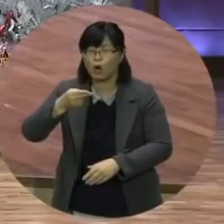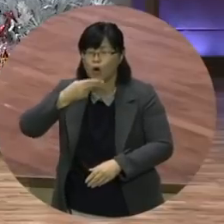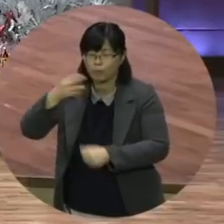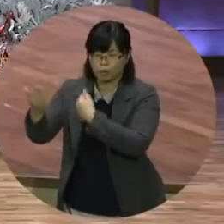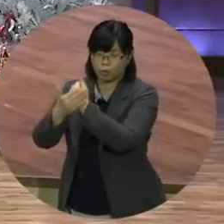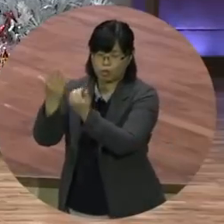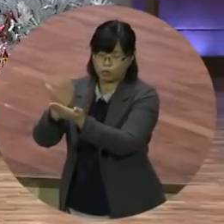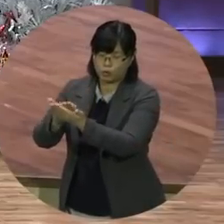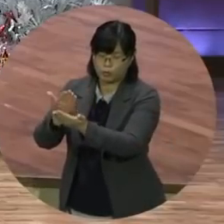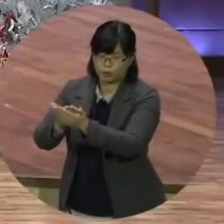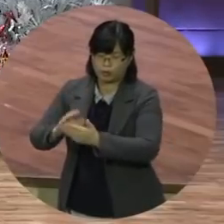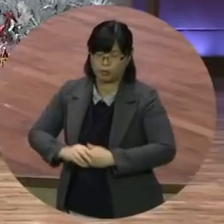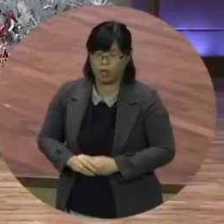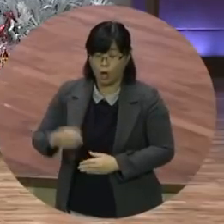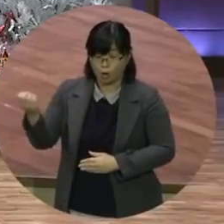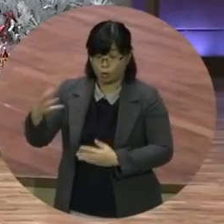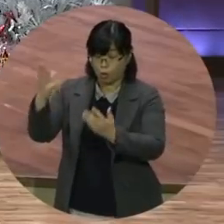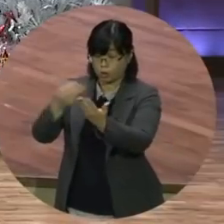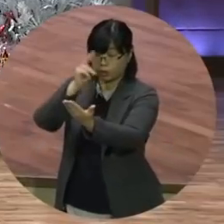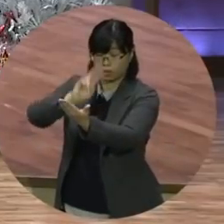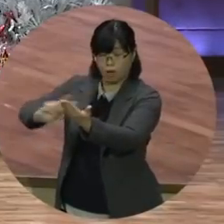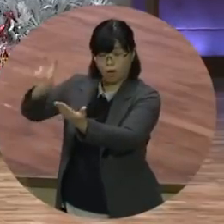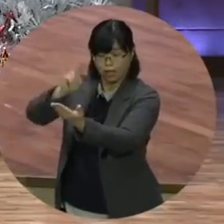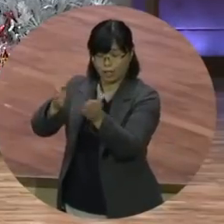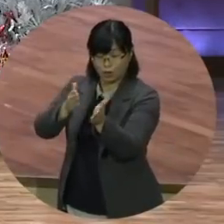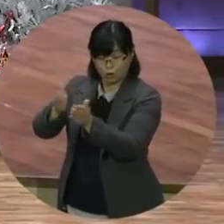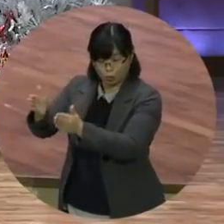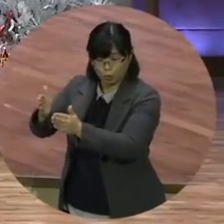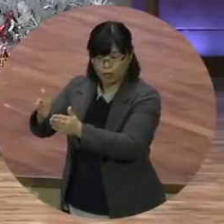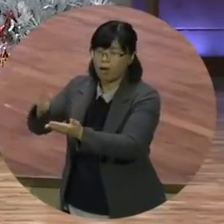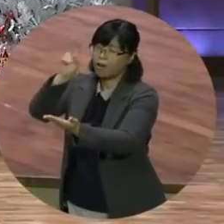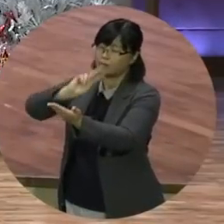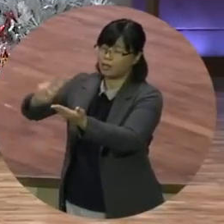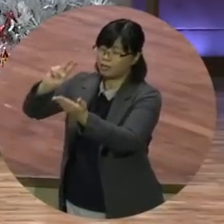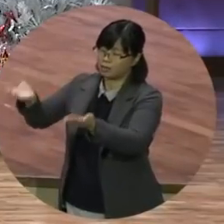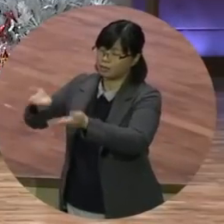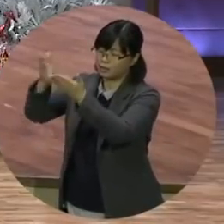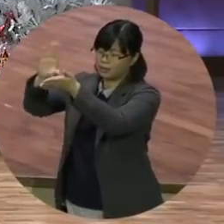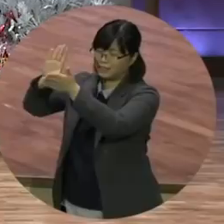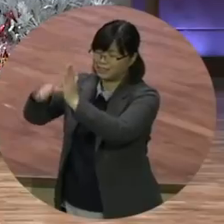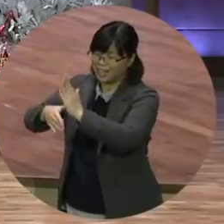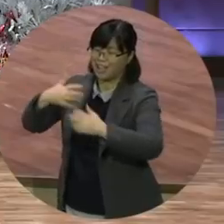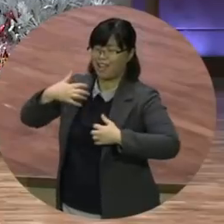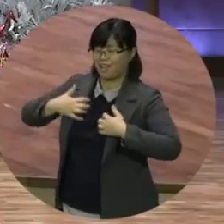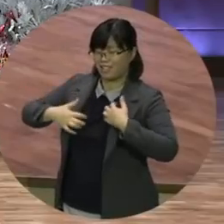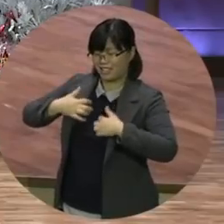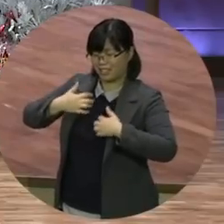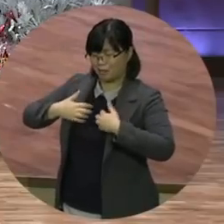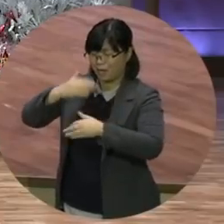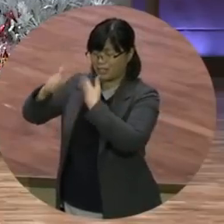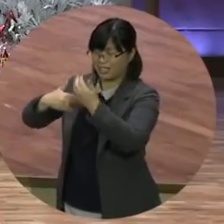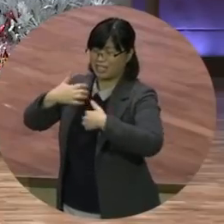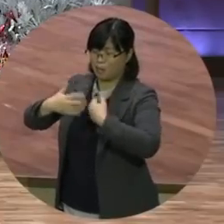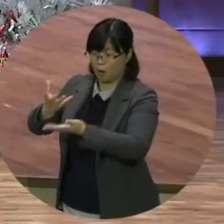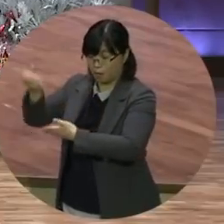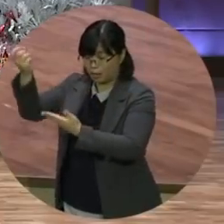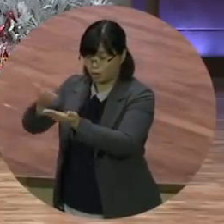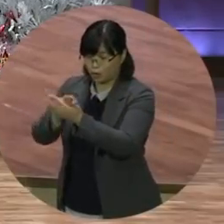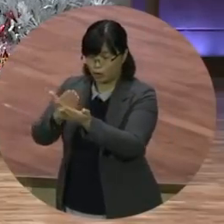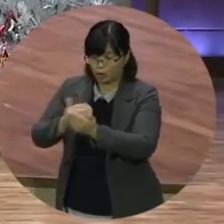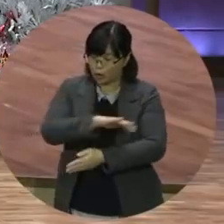준비하였습니다. 하나의 홀로 영광 받아 주시옵시고 듣는 저희들에게 큰 은혜 임하는 시간으로